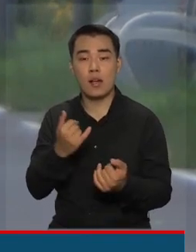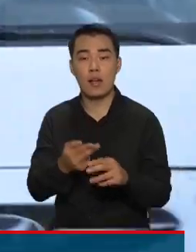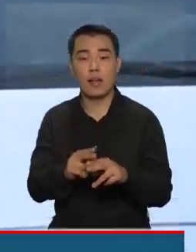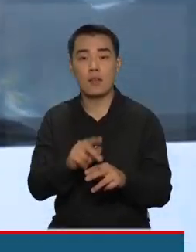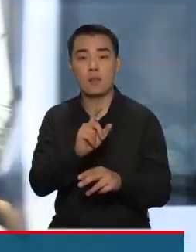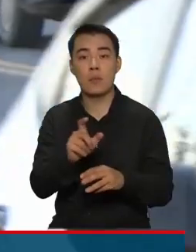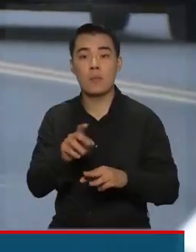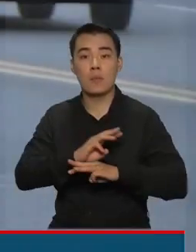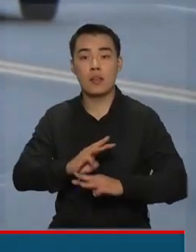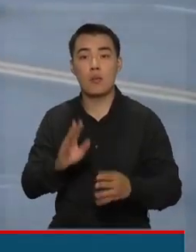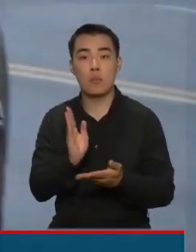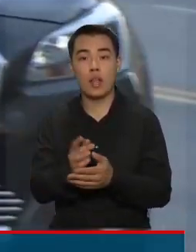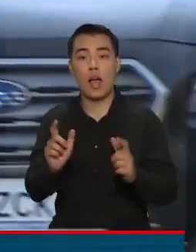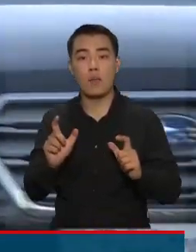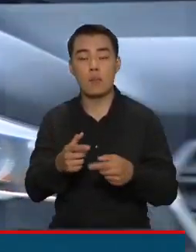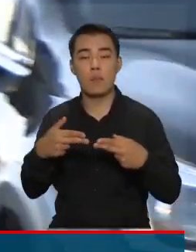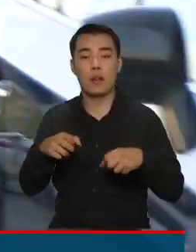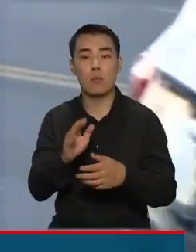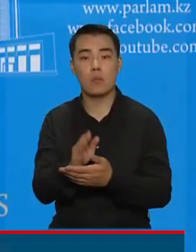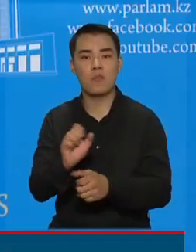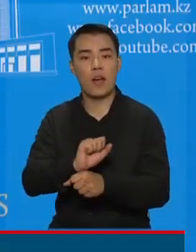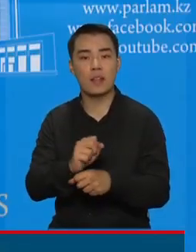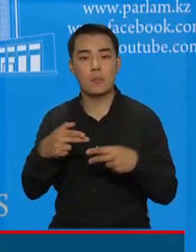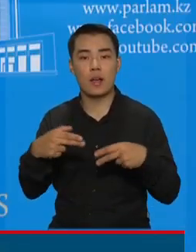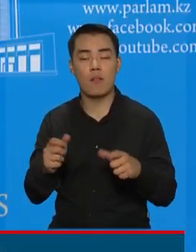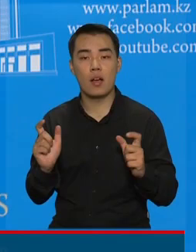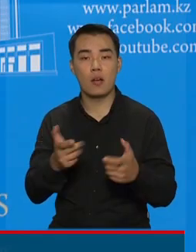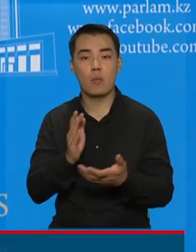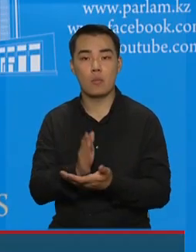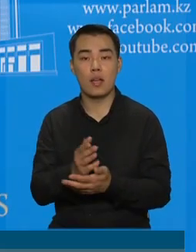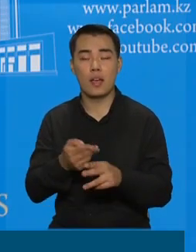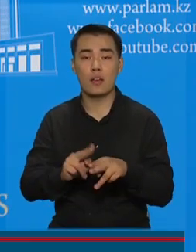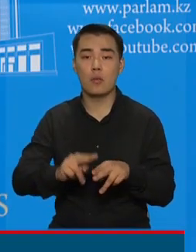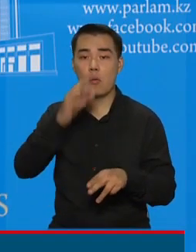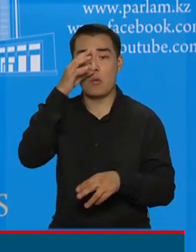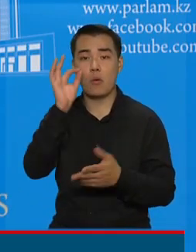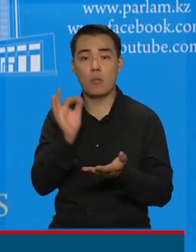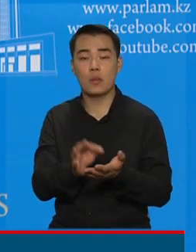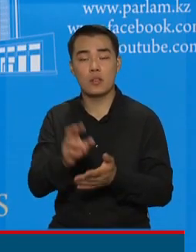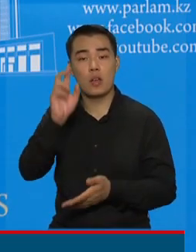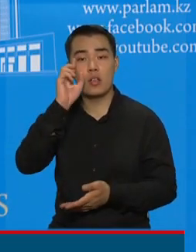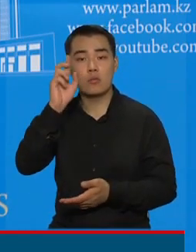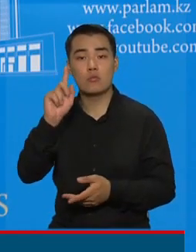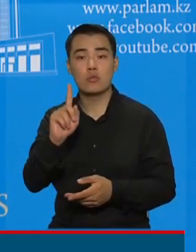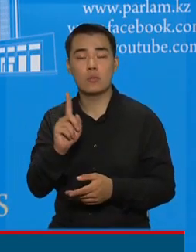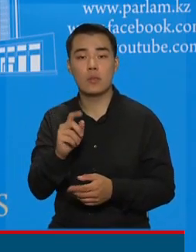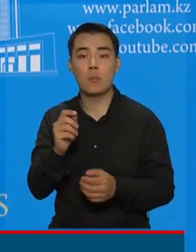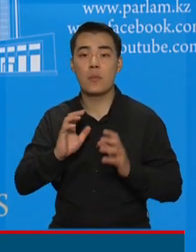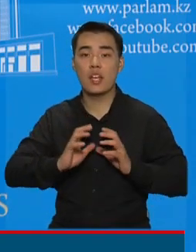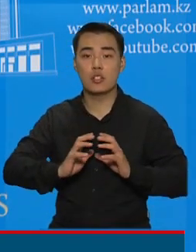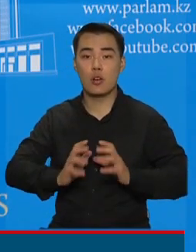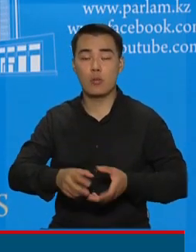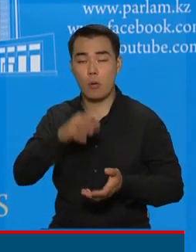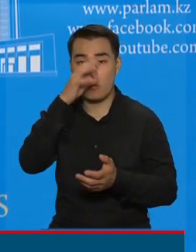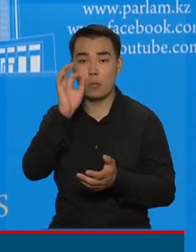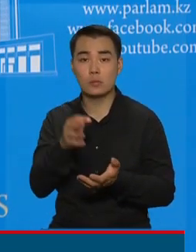Минздрав предложил ограничить в правах водительских. Это опыт стран, международный